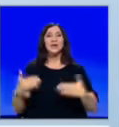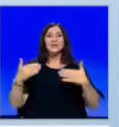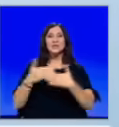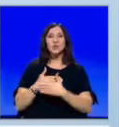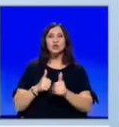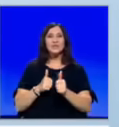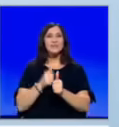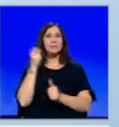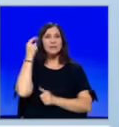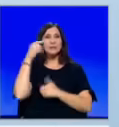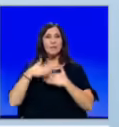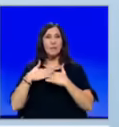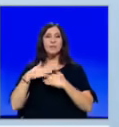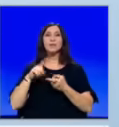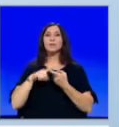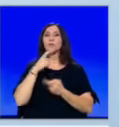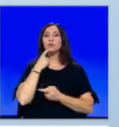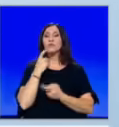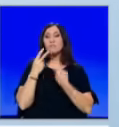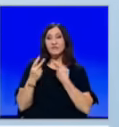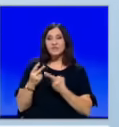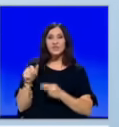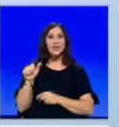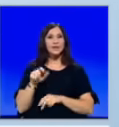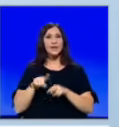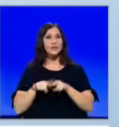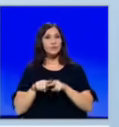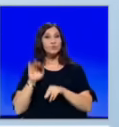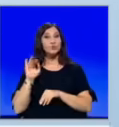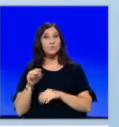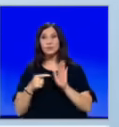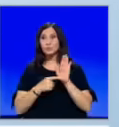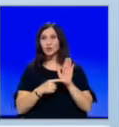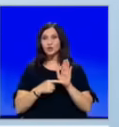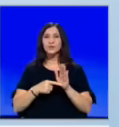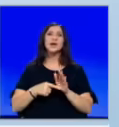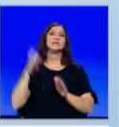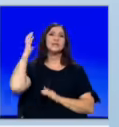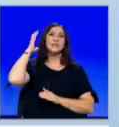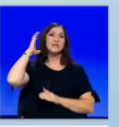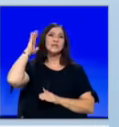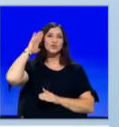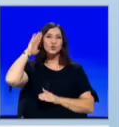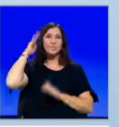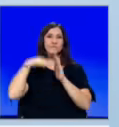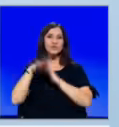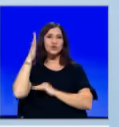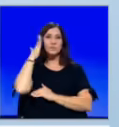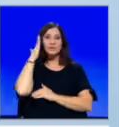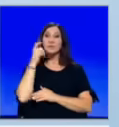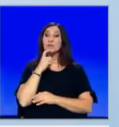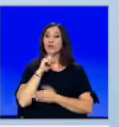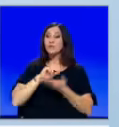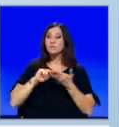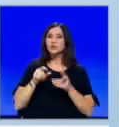нощи съпредседателят на ПП Кирил Петков предвиди, че Атанас Илков ще бъде посочен за служебен вътрешен министър. Петков написа,